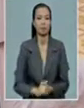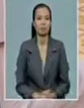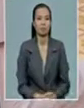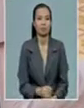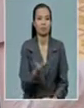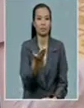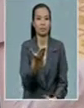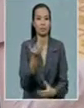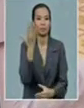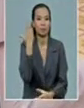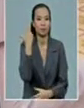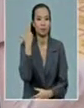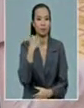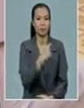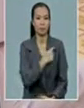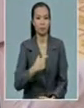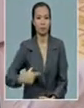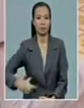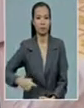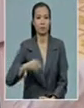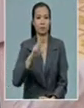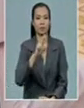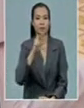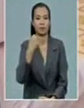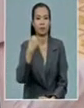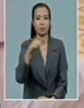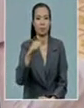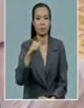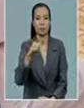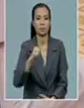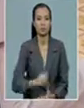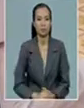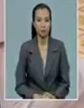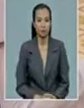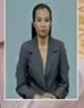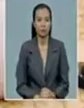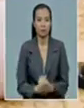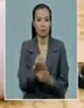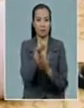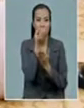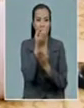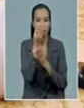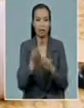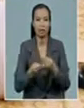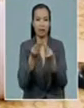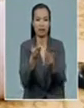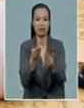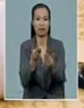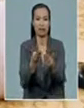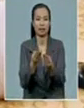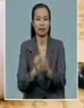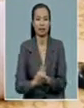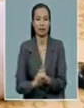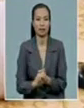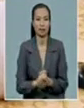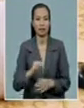เมื่อวานนี้สมเด็จพระเจ้าอยู่หัวมหาวชิราลงกรบดินทรเทพยวรางกูลทรงพระกรุณาโปรดเกล้าโปรดกระหม่อมให้พลอ